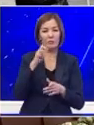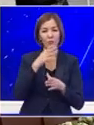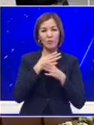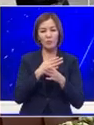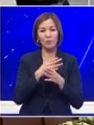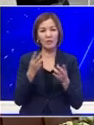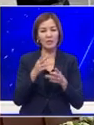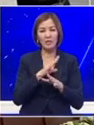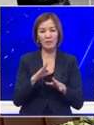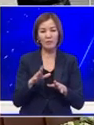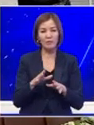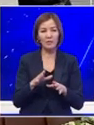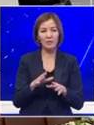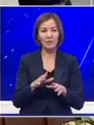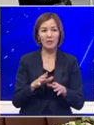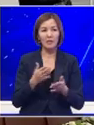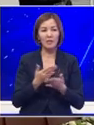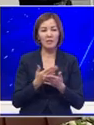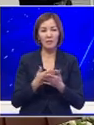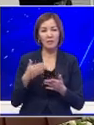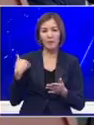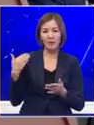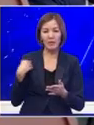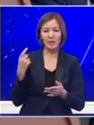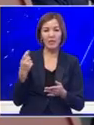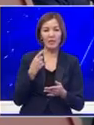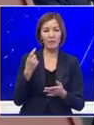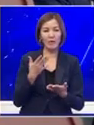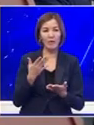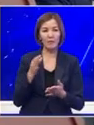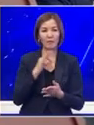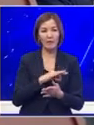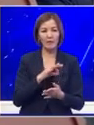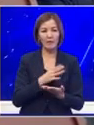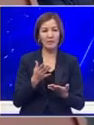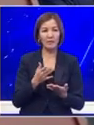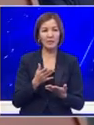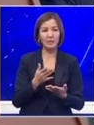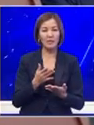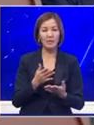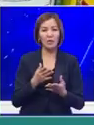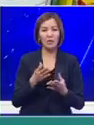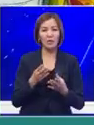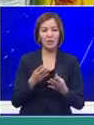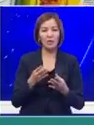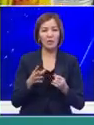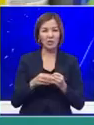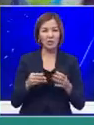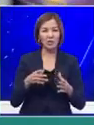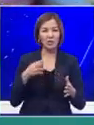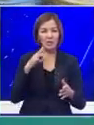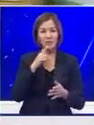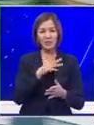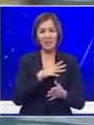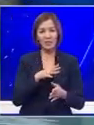керек, әсіресе пестицидтерді. Белгілі бір өнімге пайдалы саналатын химикаттар түптеп келгенде топыраққа зиян, қоршаған